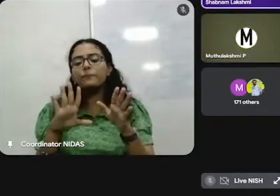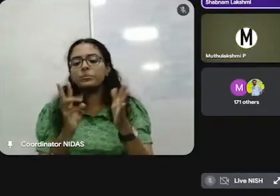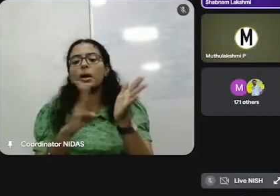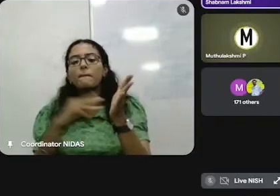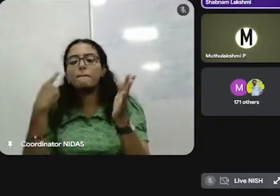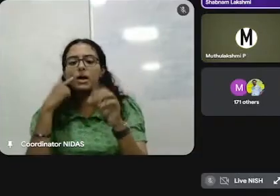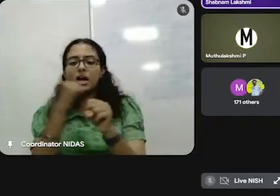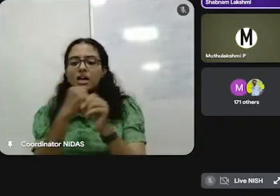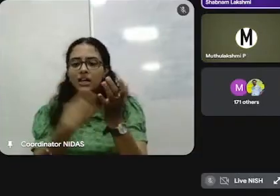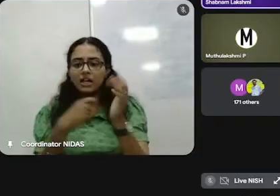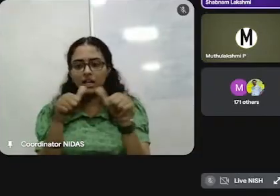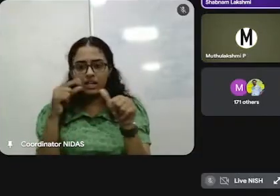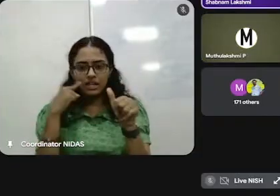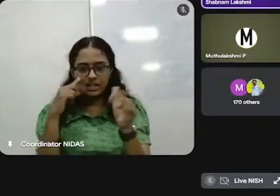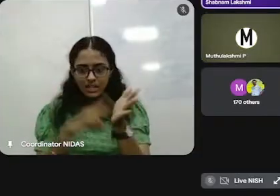പറഞ്ഞത്. അപ്പോ ഈ